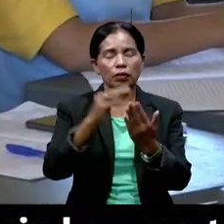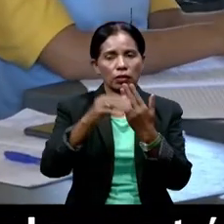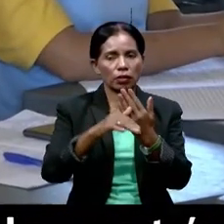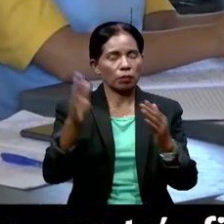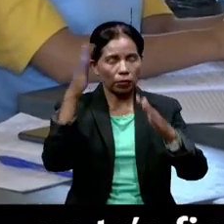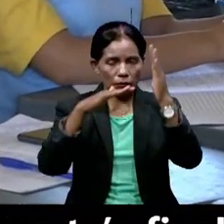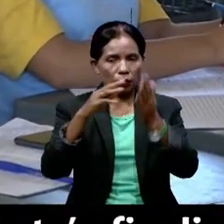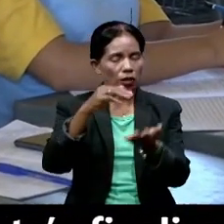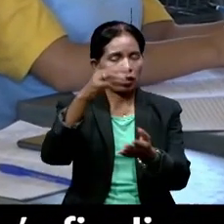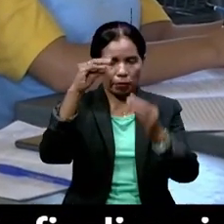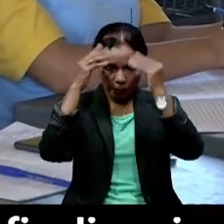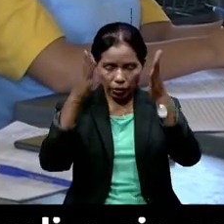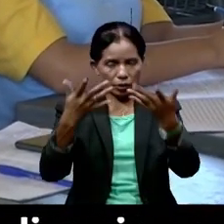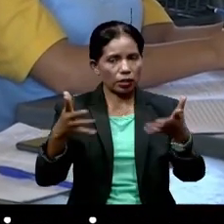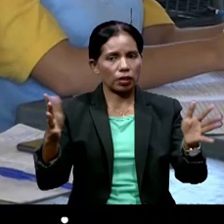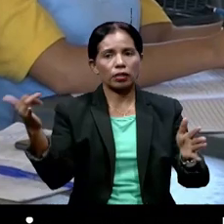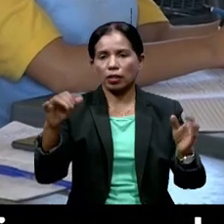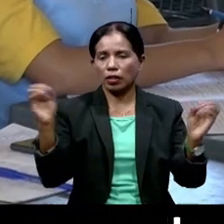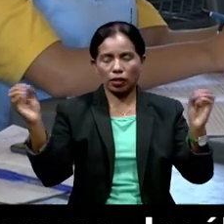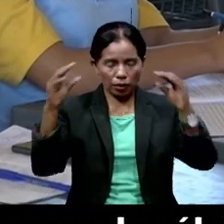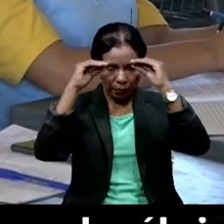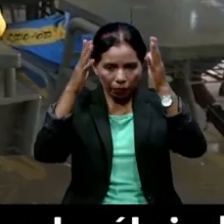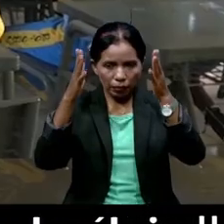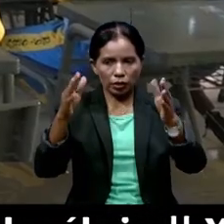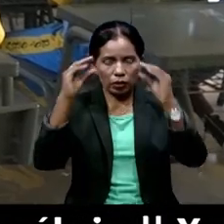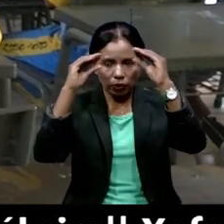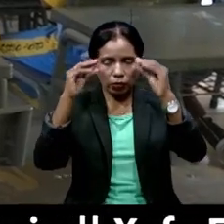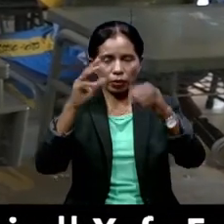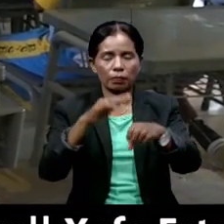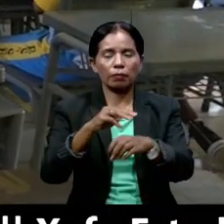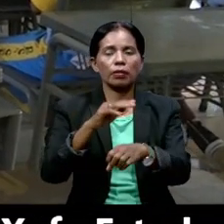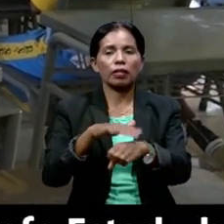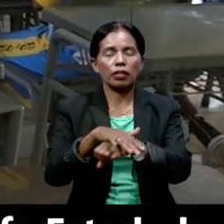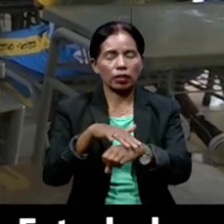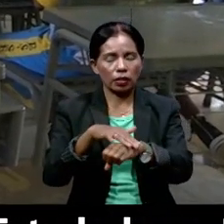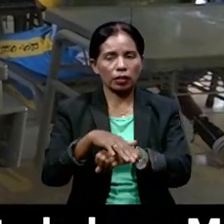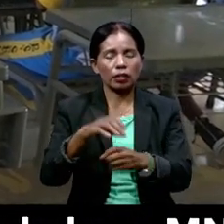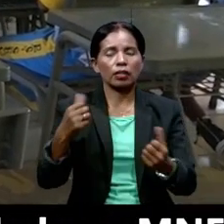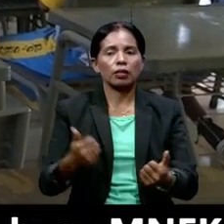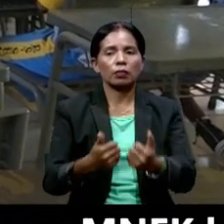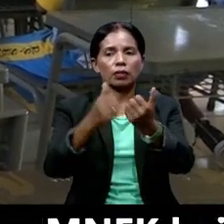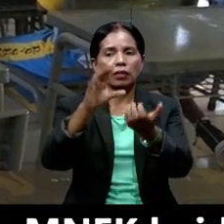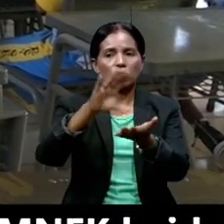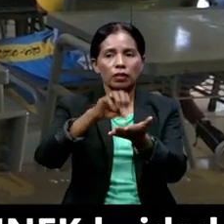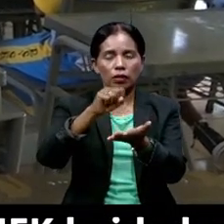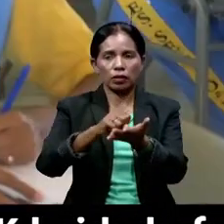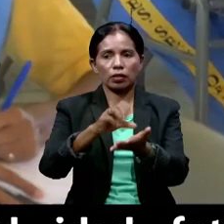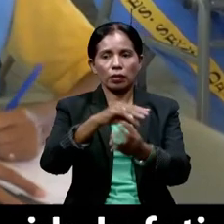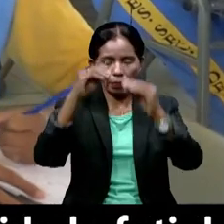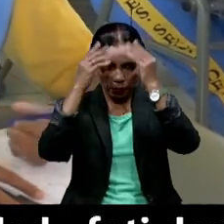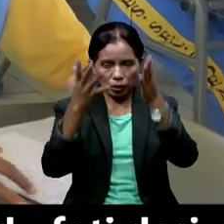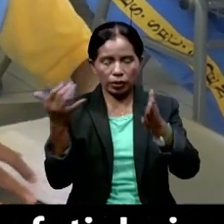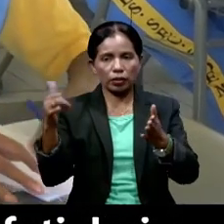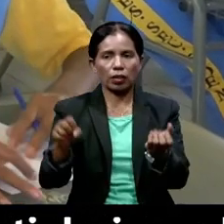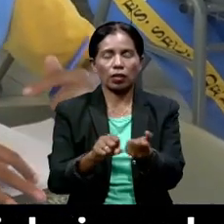profesor. Tama to agora sira laia profesor atu hanorin materia ingles desporto no ciencias sociais lune obrigado profesor Balung maka